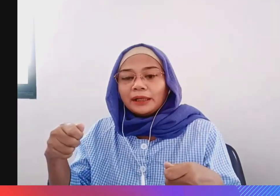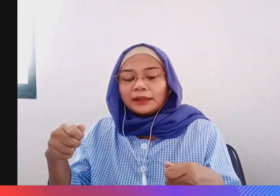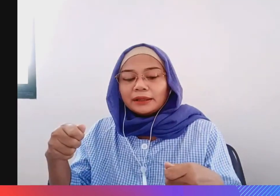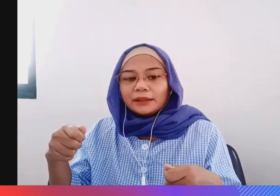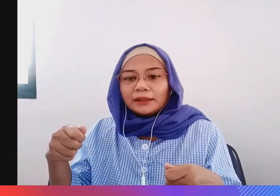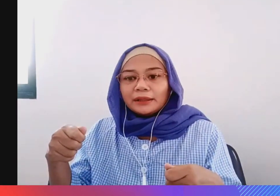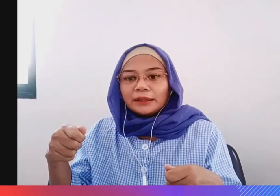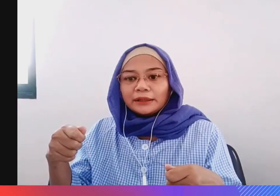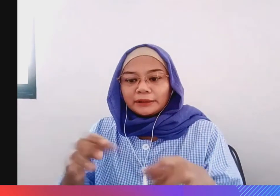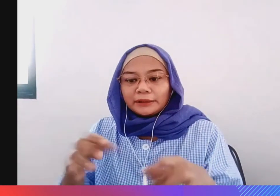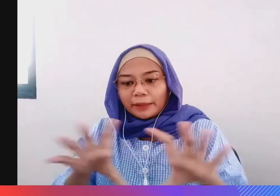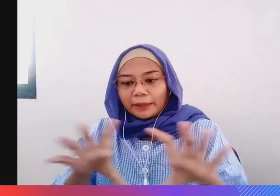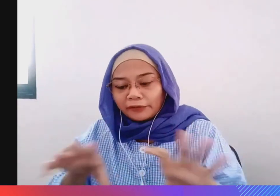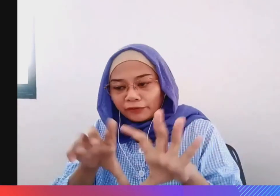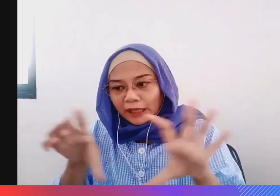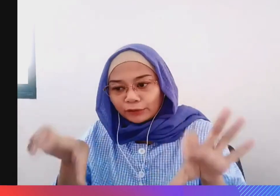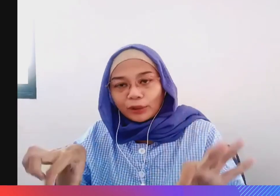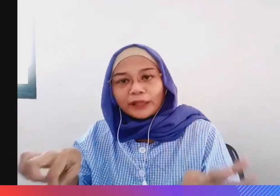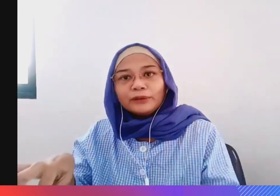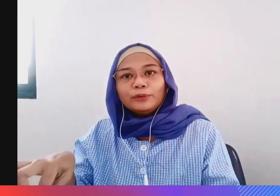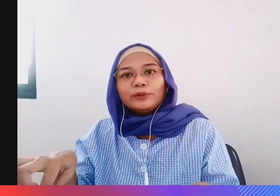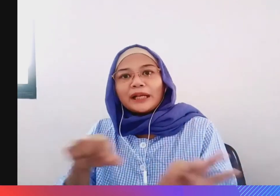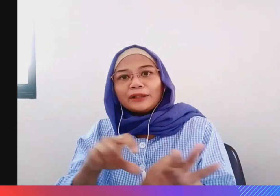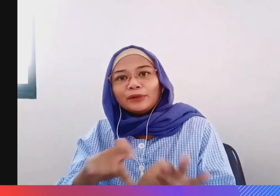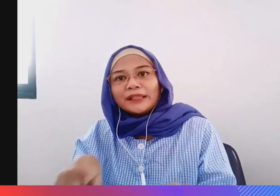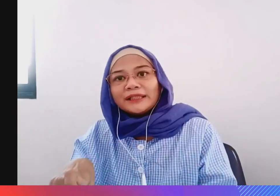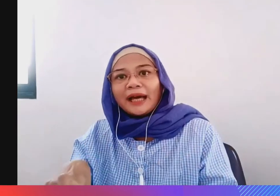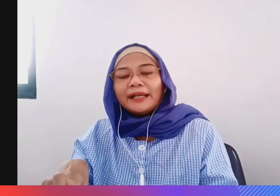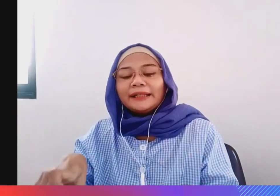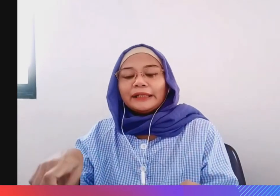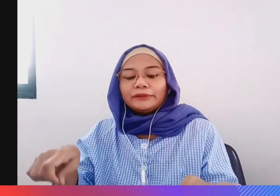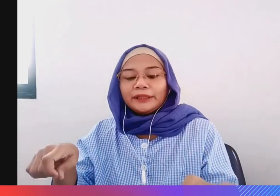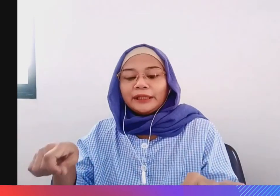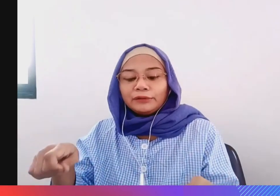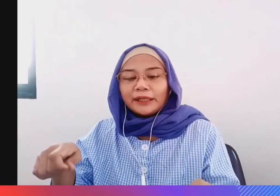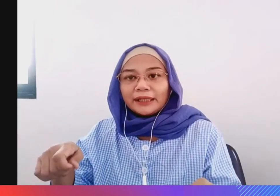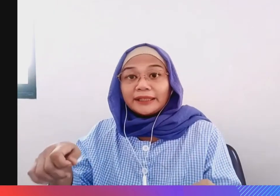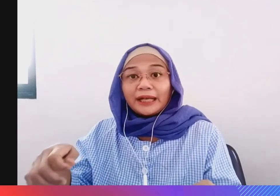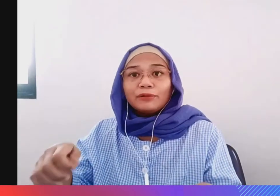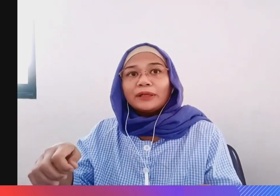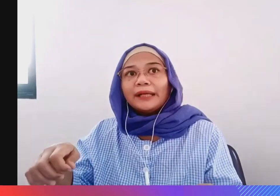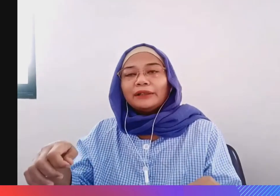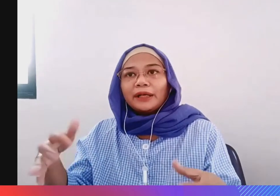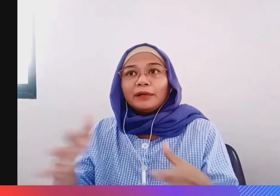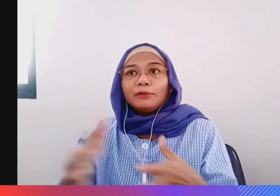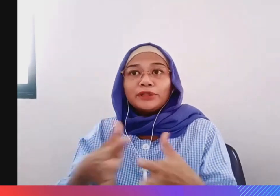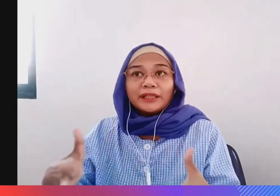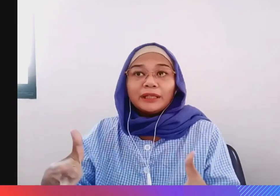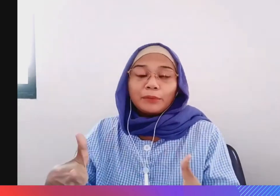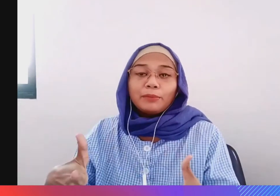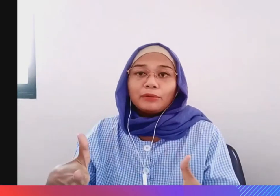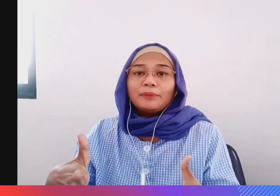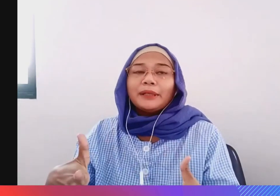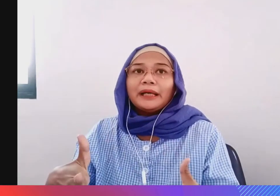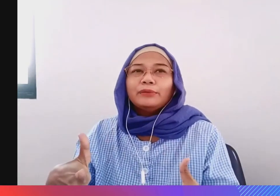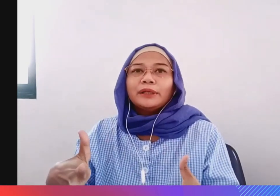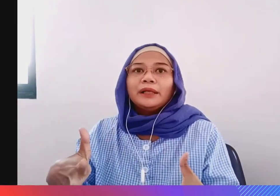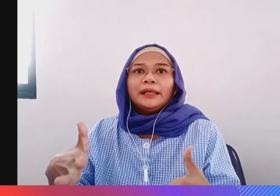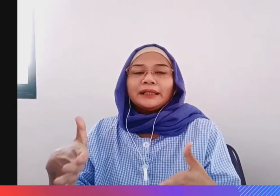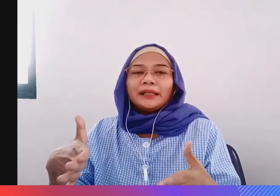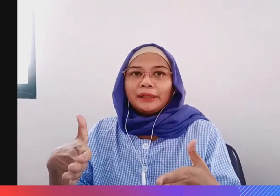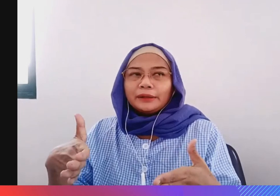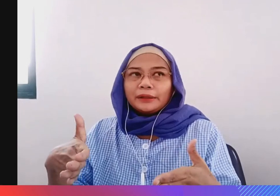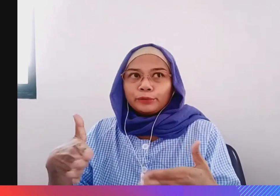bahwa nyiapin kartu-kartu dengan tulisan gitu. Jadi itulah yang saya lakukan gitu, karena usianya memang baru